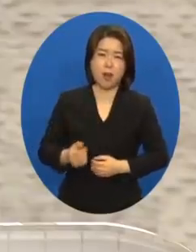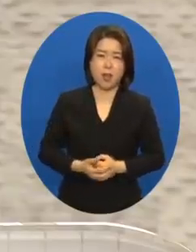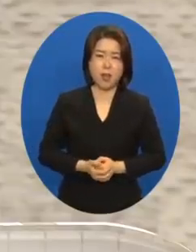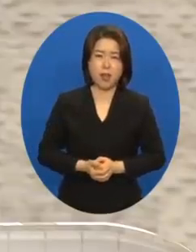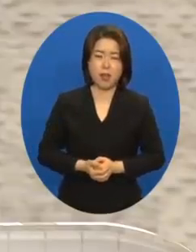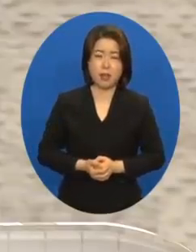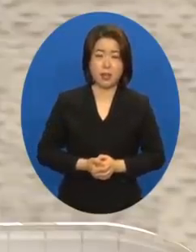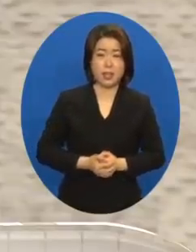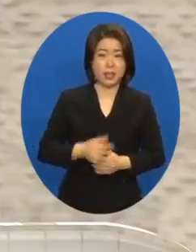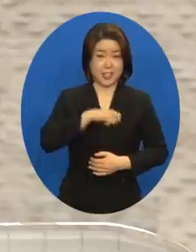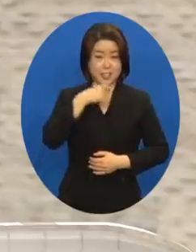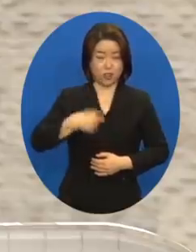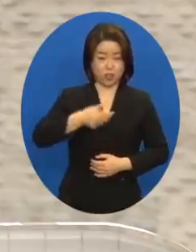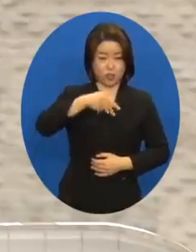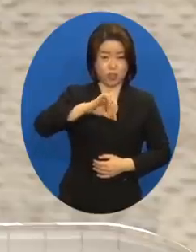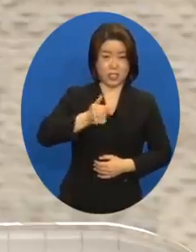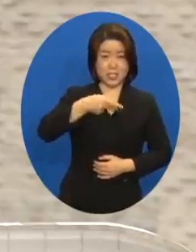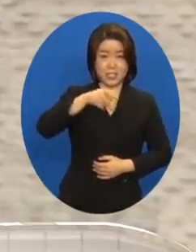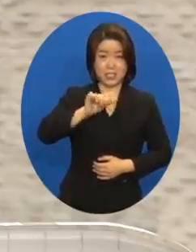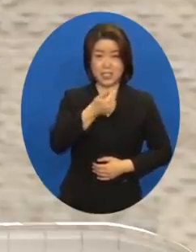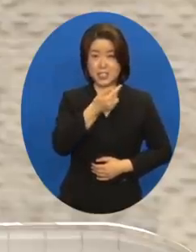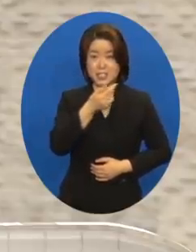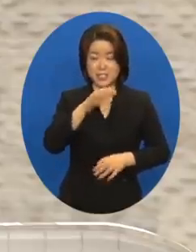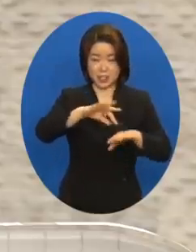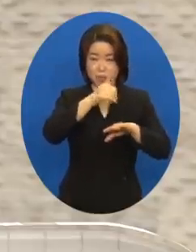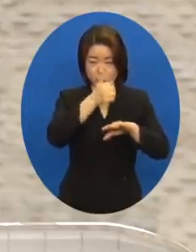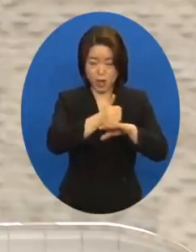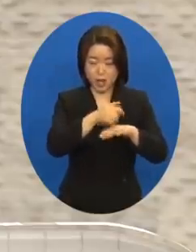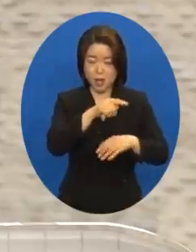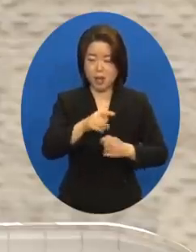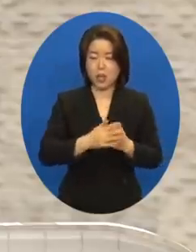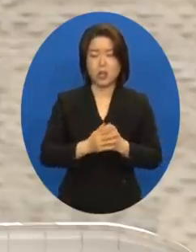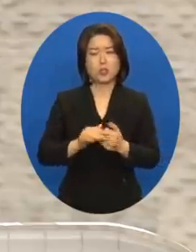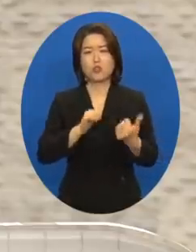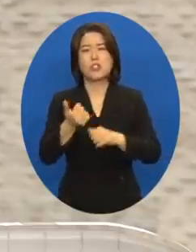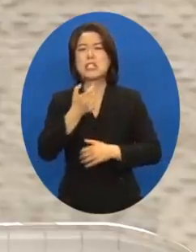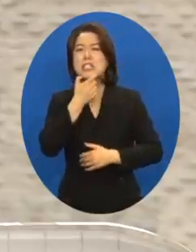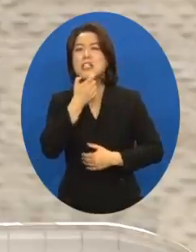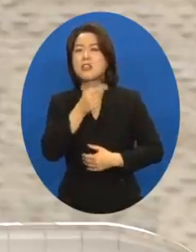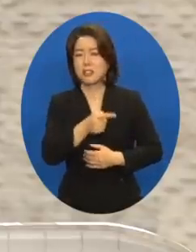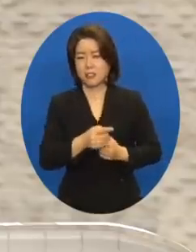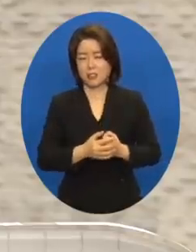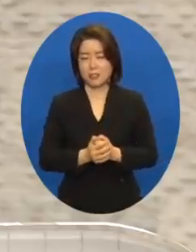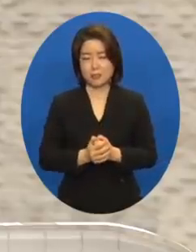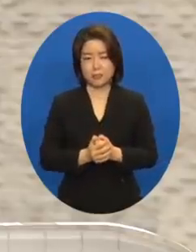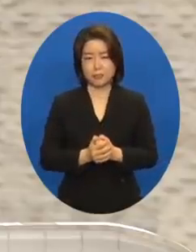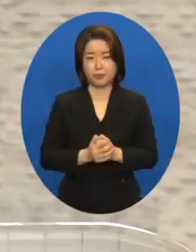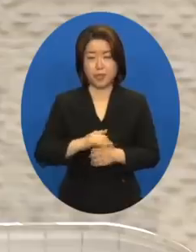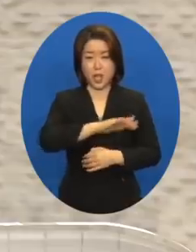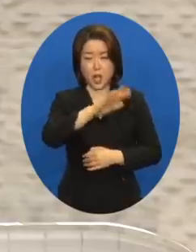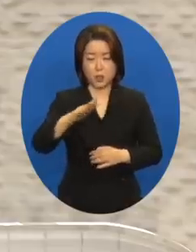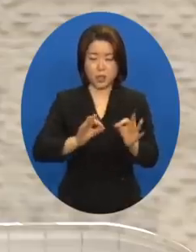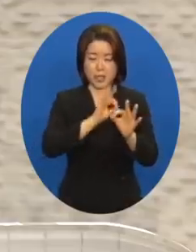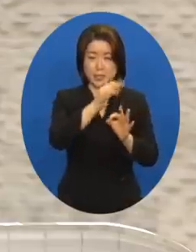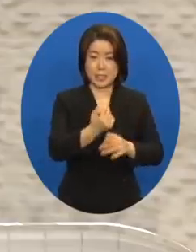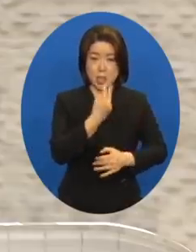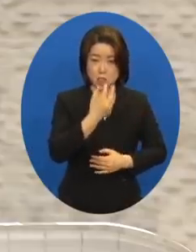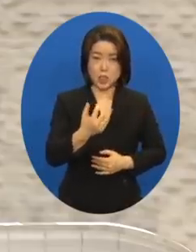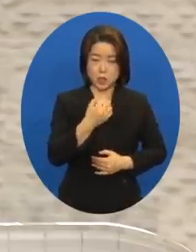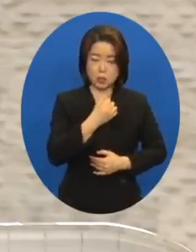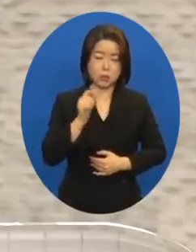싶어 짜 나요 우리가 예수 믿고 우리가 영생을 얻었고 또 천국의 삶을 사는 것은